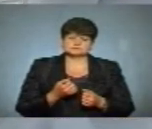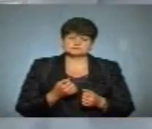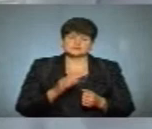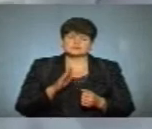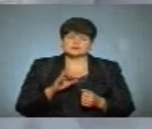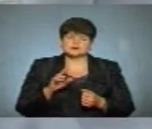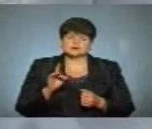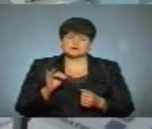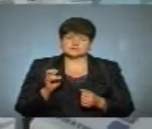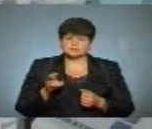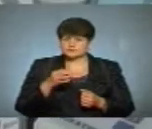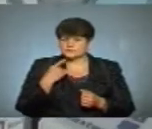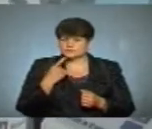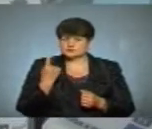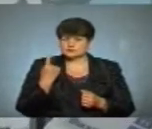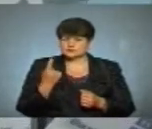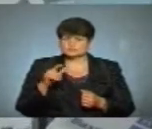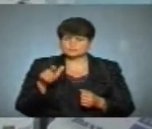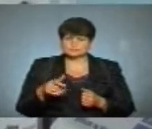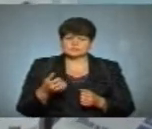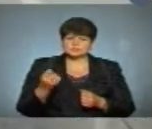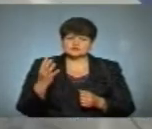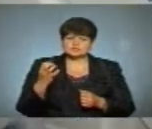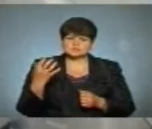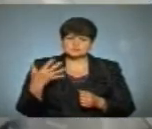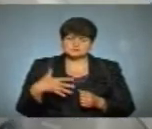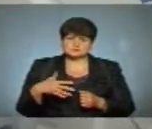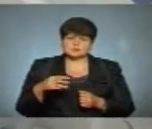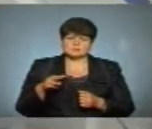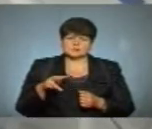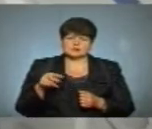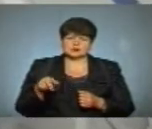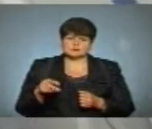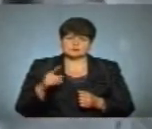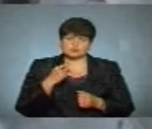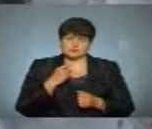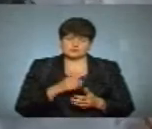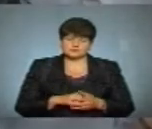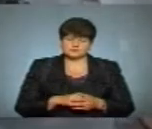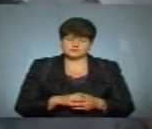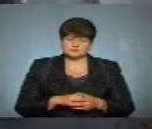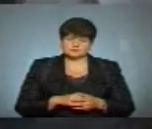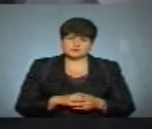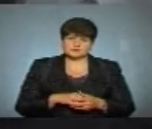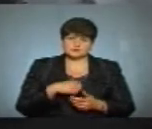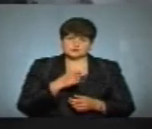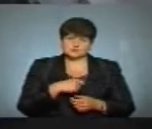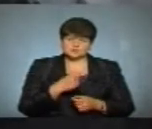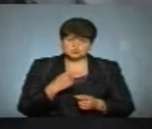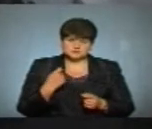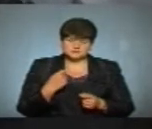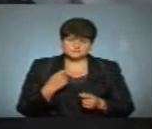Віталій Яременко каже, що в одного донора беруть 450 мл крові. Накладаємо жгут.